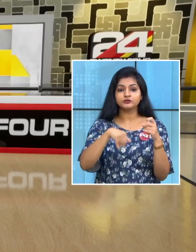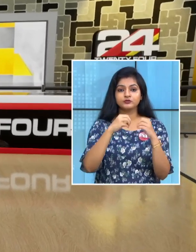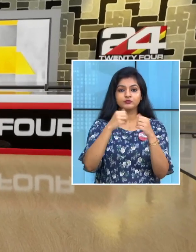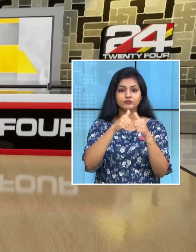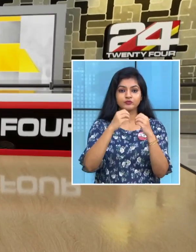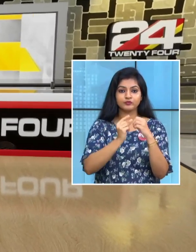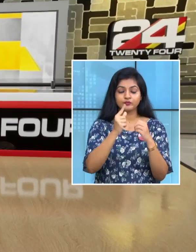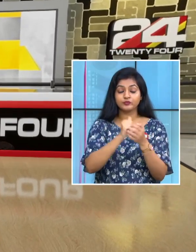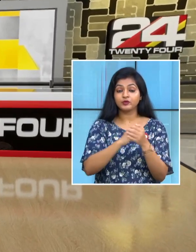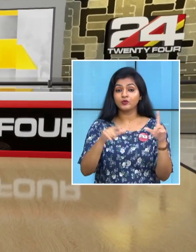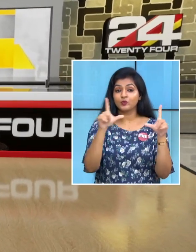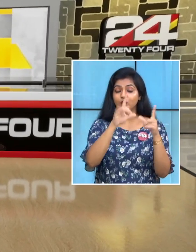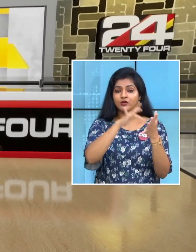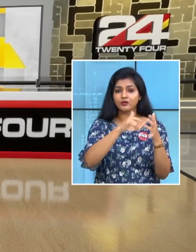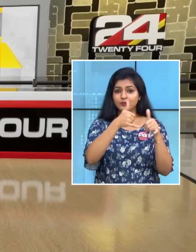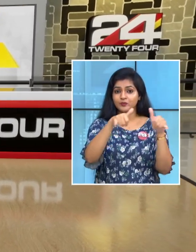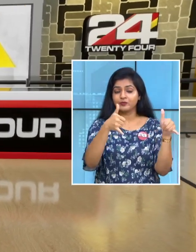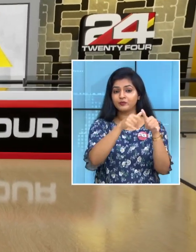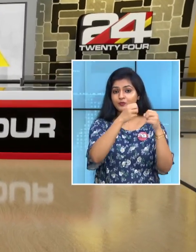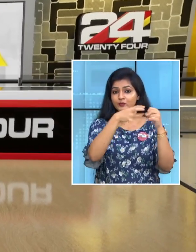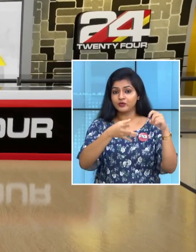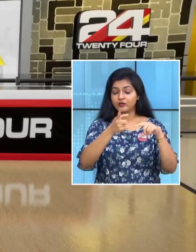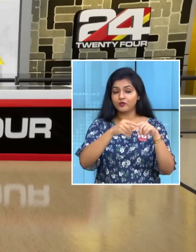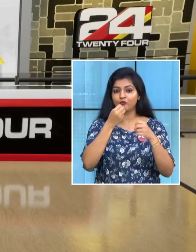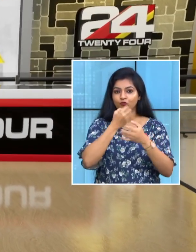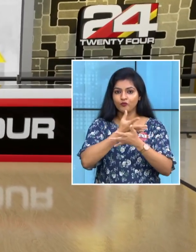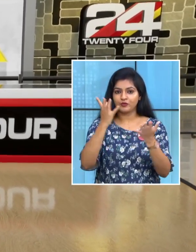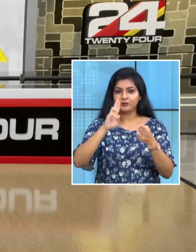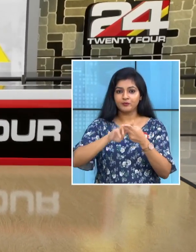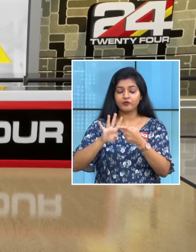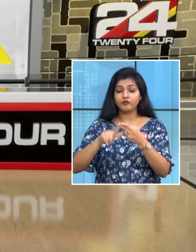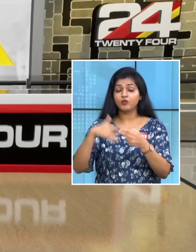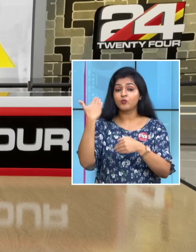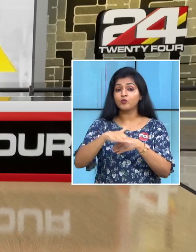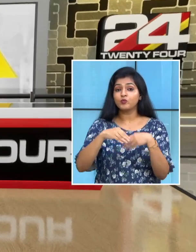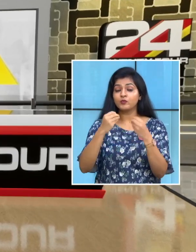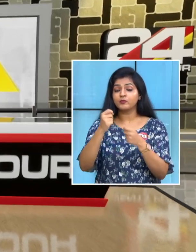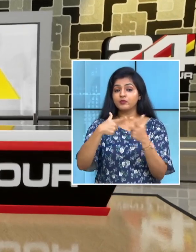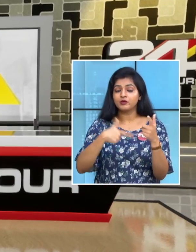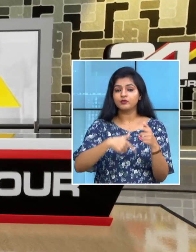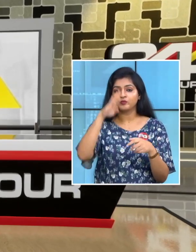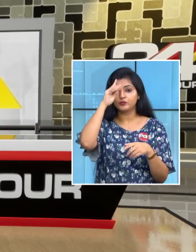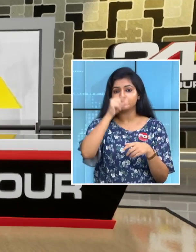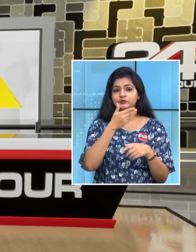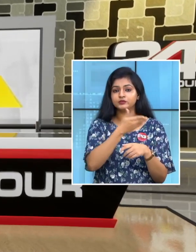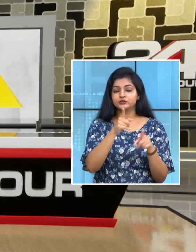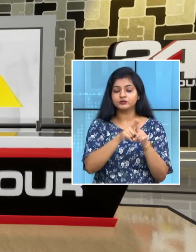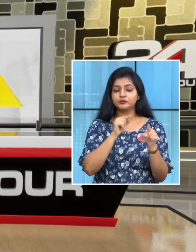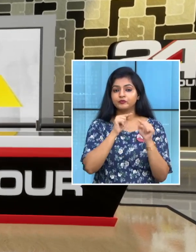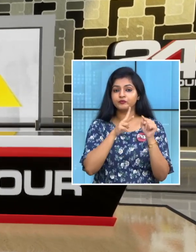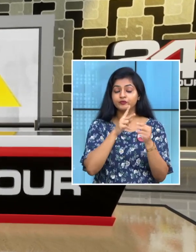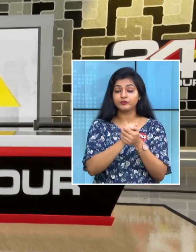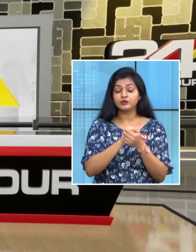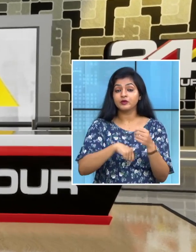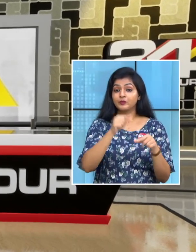മുണ്ടക്കയിൽ ഭക്ഷണ വിതരണം തടസ്സപ്പെടുത്തിയത് ADGP MR അജിത് കുമാറാണെന്ന് EJ ബാബു ആരോപിച്ചു. ജനങ്ങളെ സർക്കാരിന് എതിരാക്കാൻ